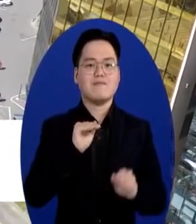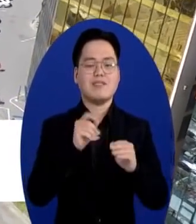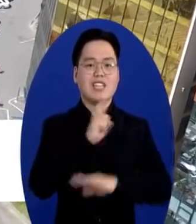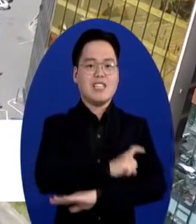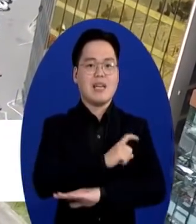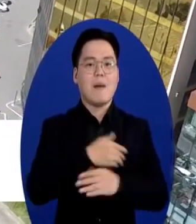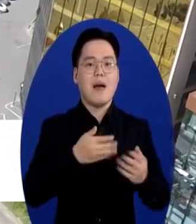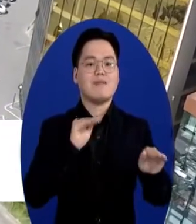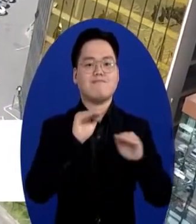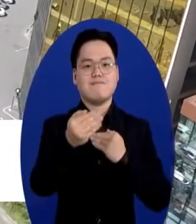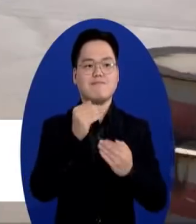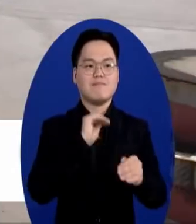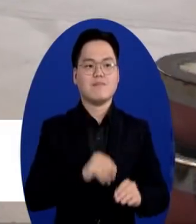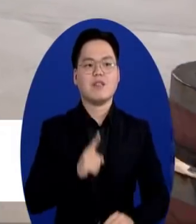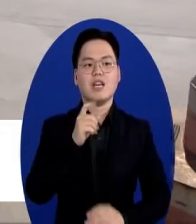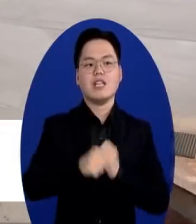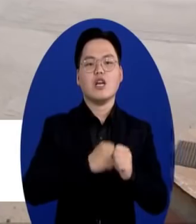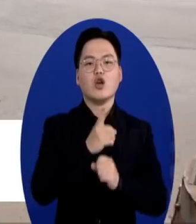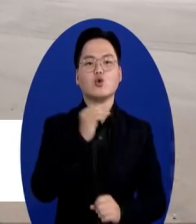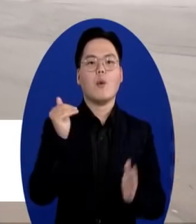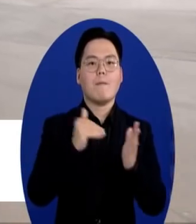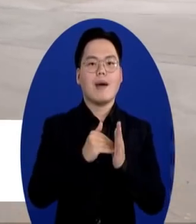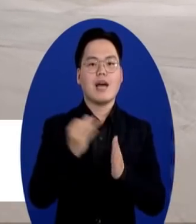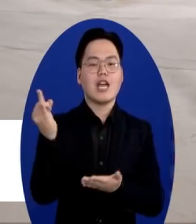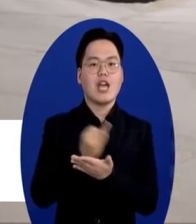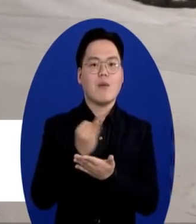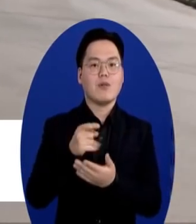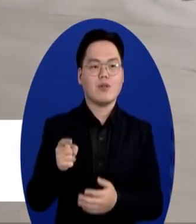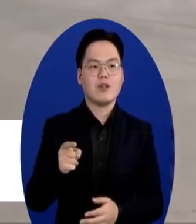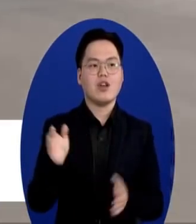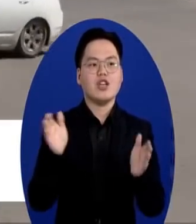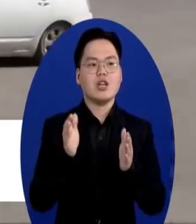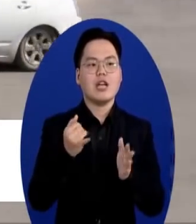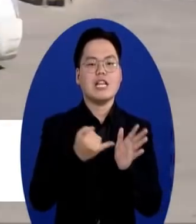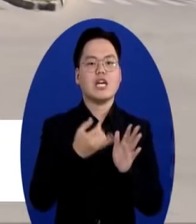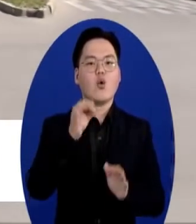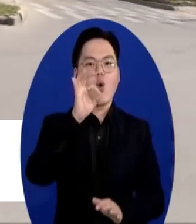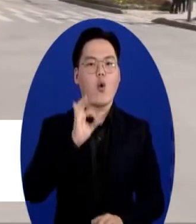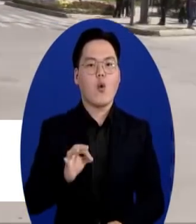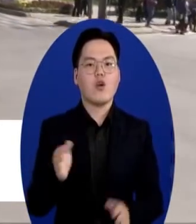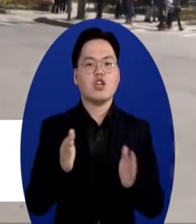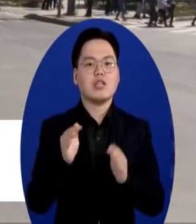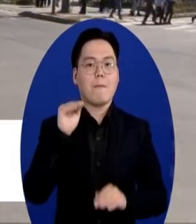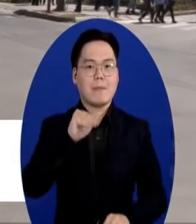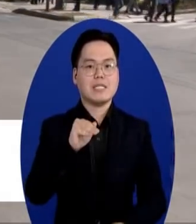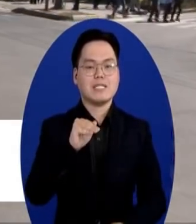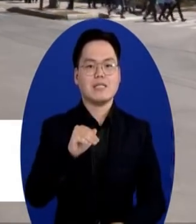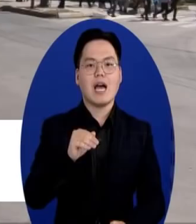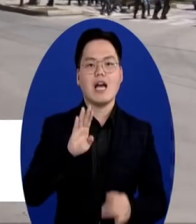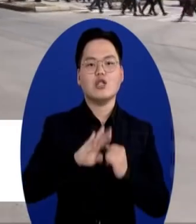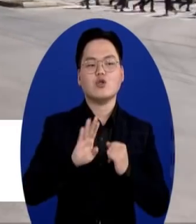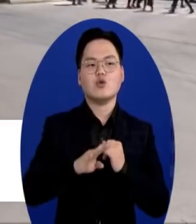мянган гаруй тээврийн хэрэгсэл импортоор орж ирдэг, үүний 60 гаруй хувийг суудлын автомаш хийзэлж байна. Сүүлийн 3 жилд нийслэл хатад зорчих автомашины тоо